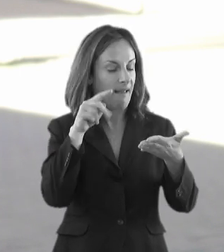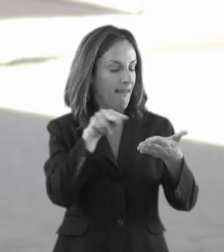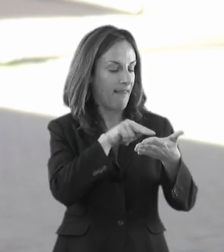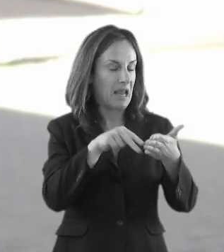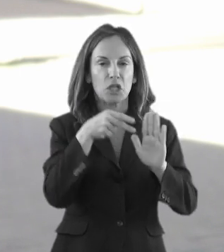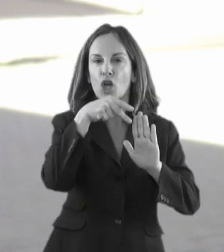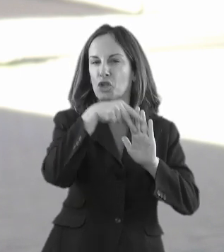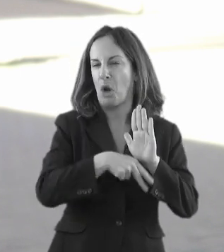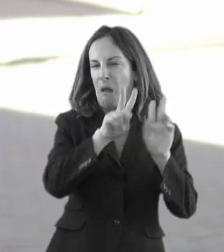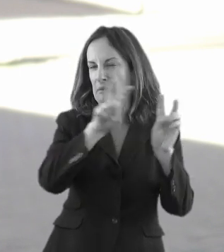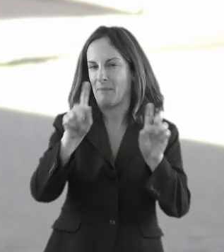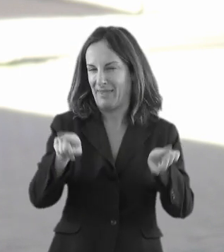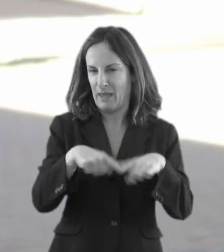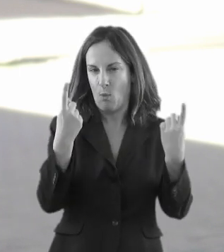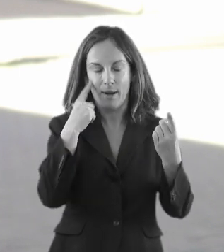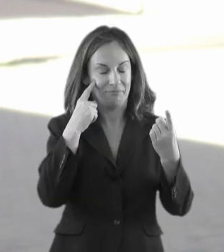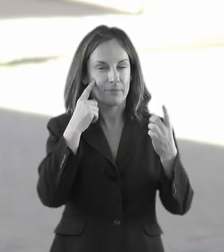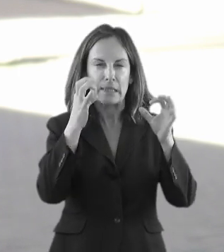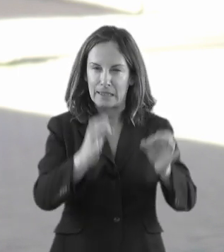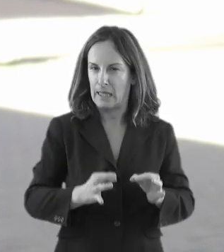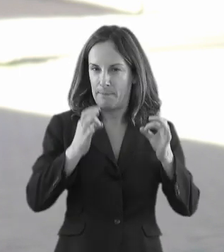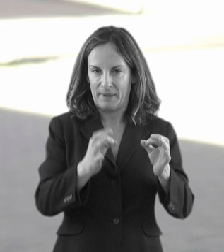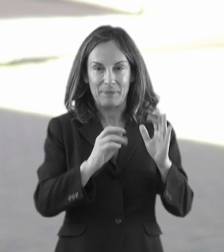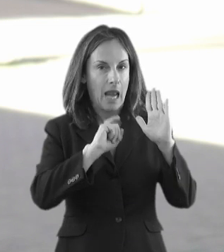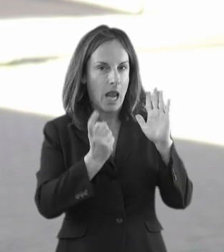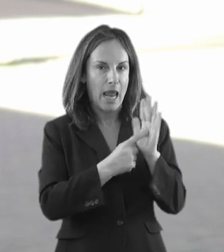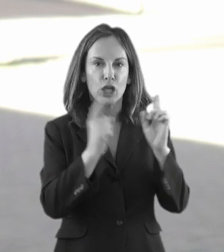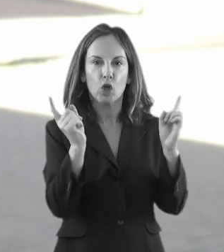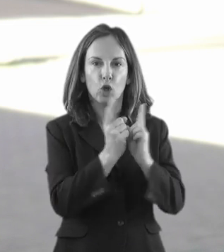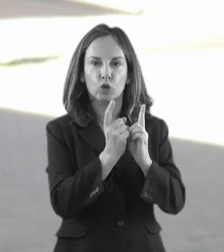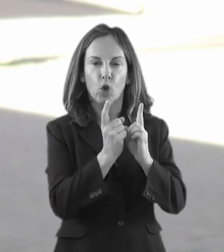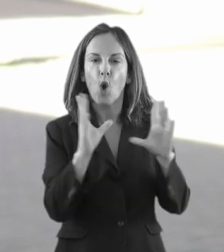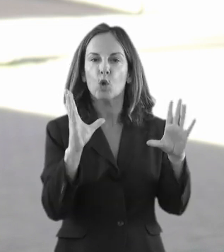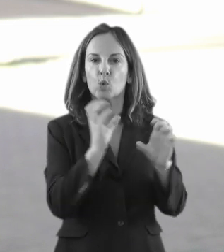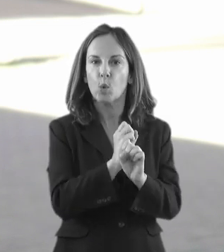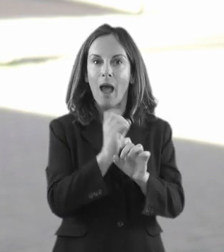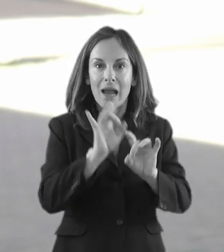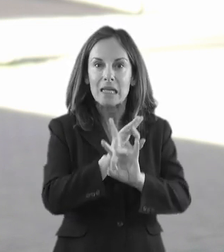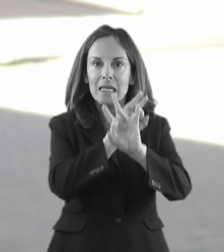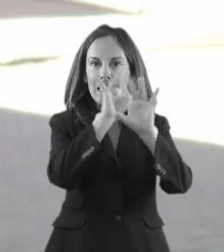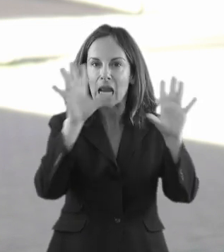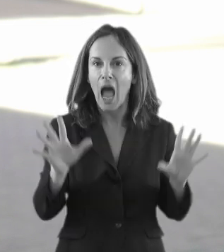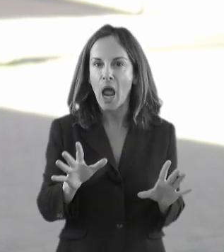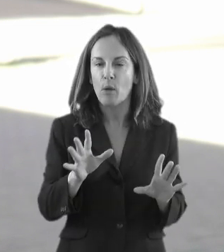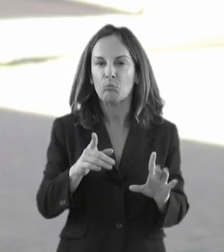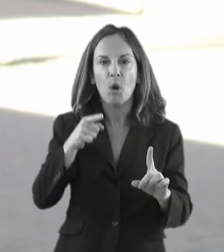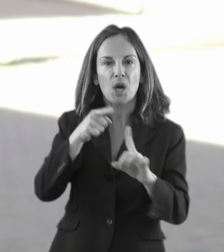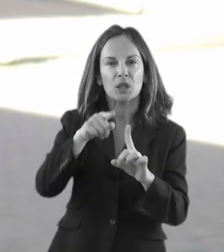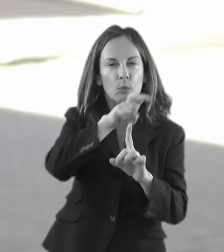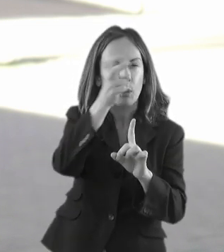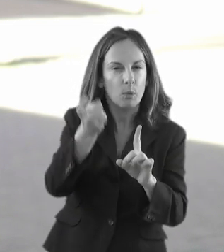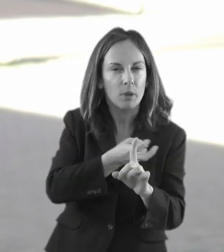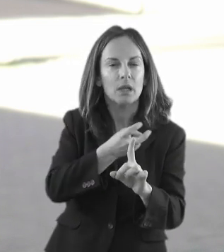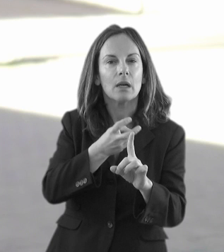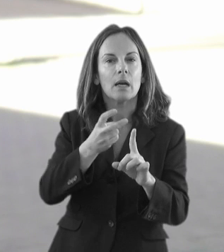tu llegeixes una llei, una norma sobre qualsevol cosa, la llei et diu una cosa i no et diu 40, no et diu